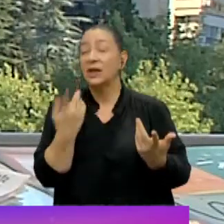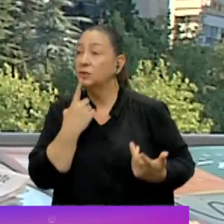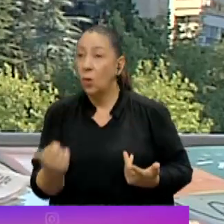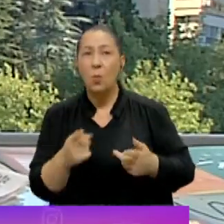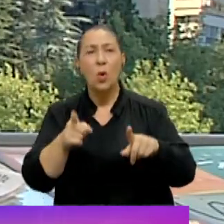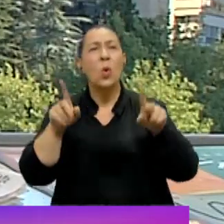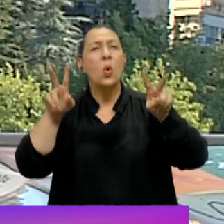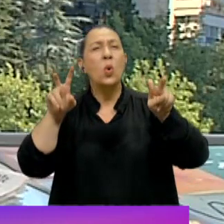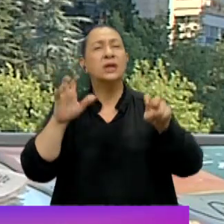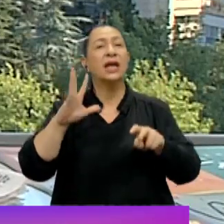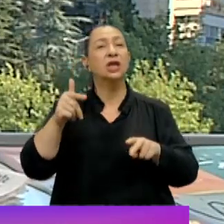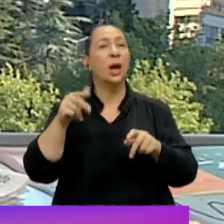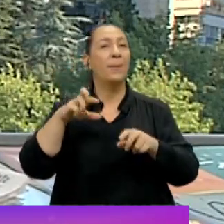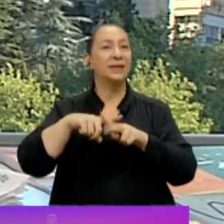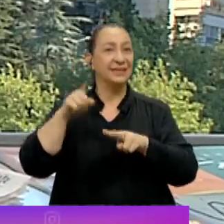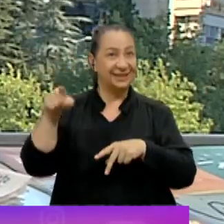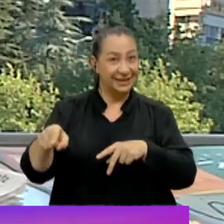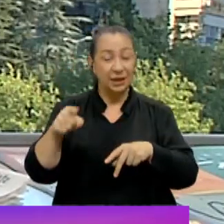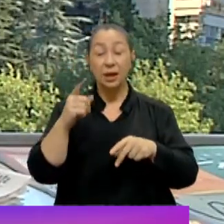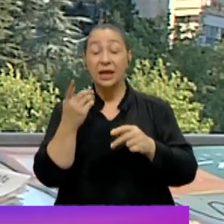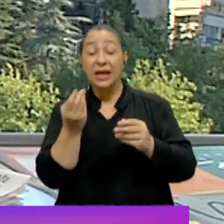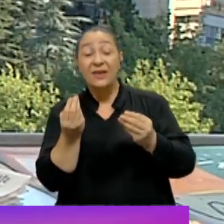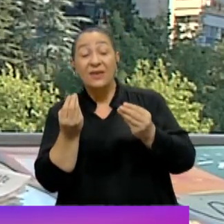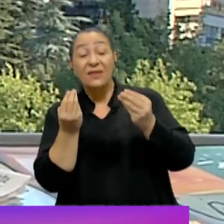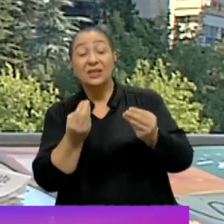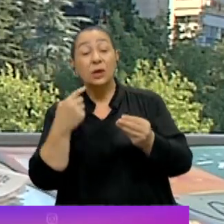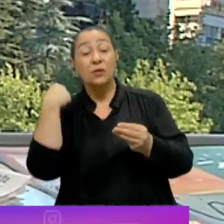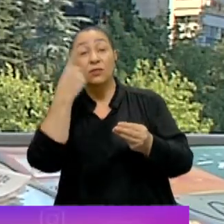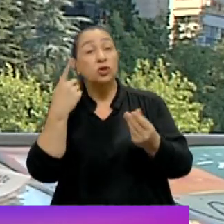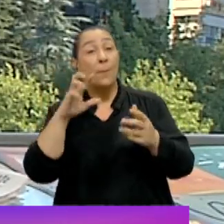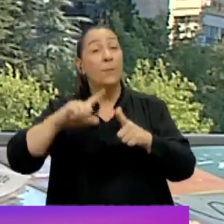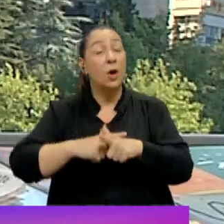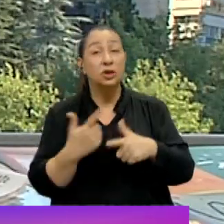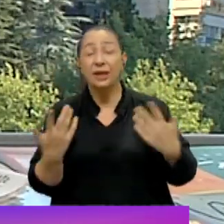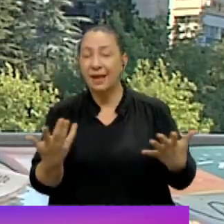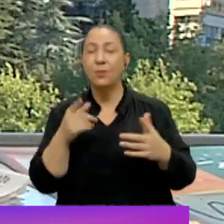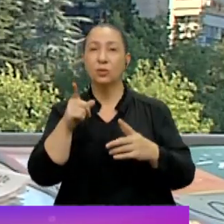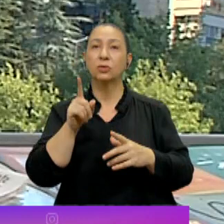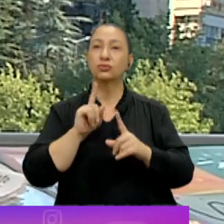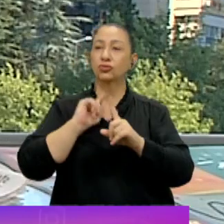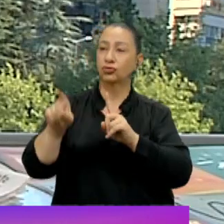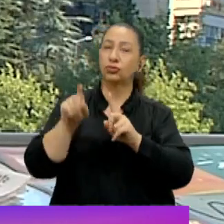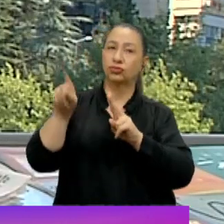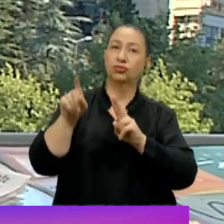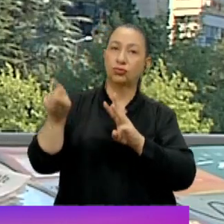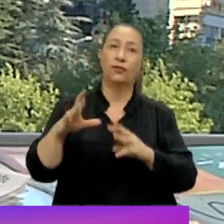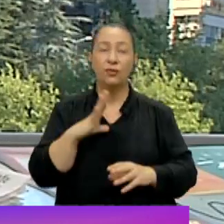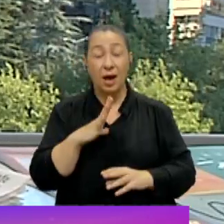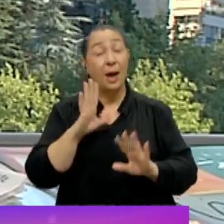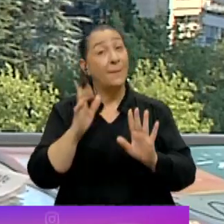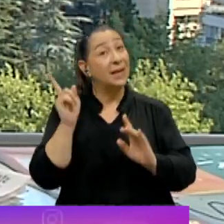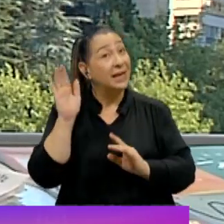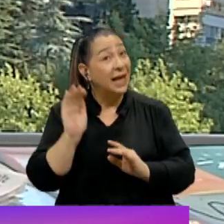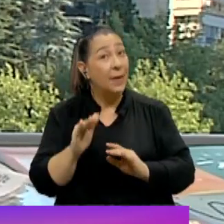Bu konuyla ilgili Gelecek Partisi'nin ortaya koyduğu vizyon, proje ne? Bunları da kendisine yönelteceğiz. Ama bir